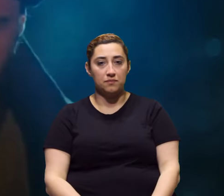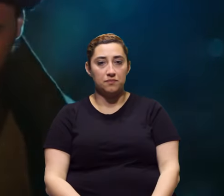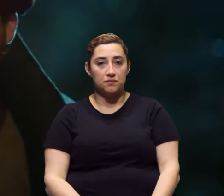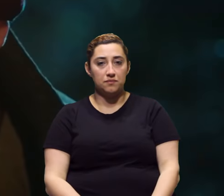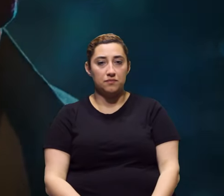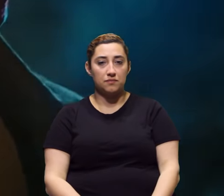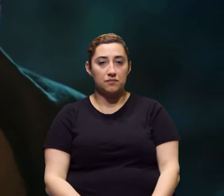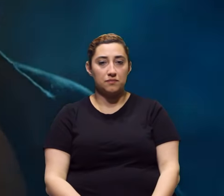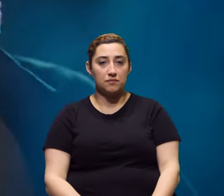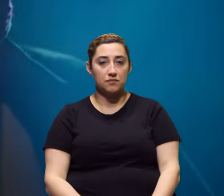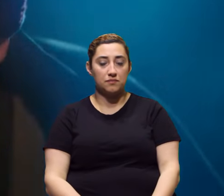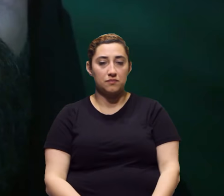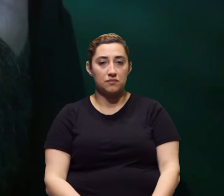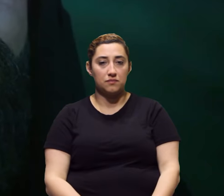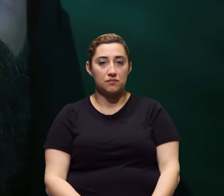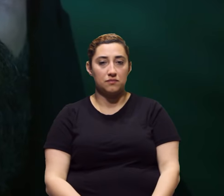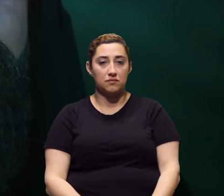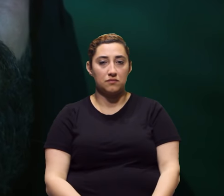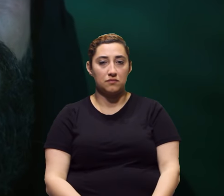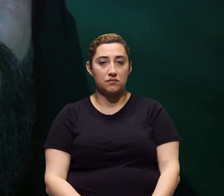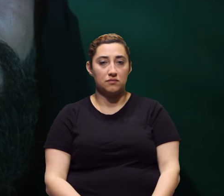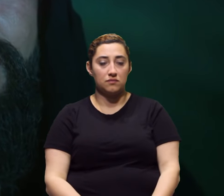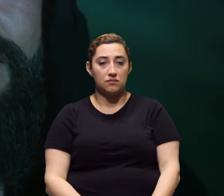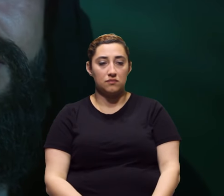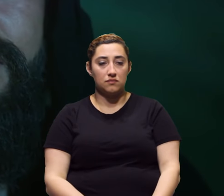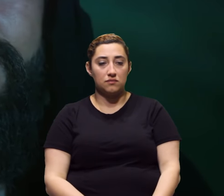Adem bir kağıt çıkarmış, yazmaya hazırlanıyor.